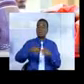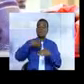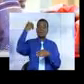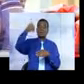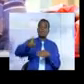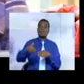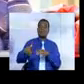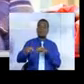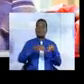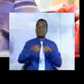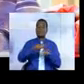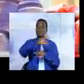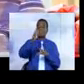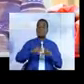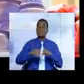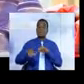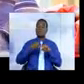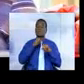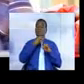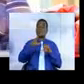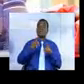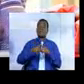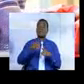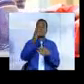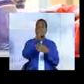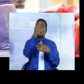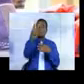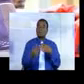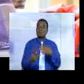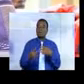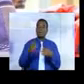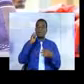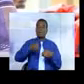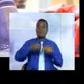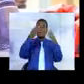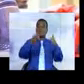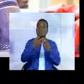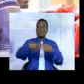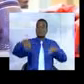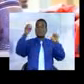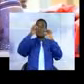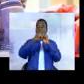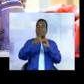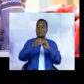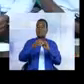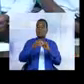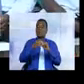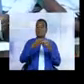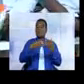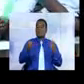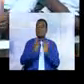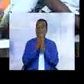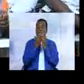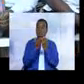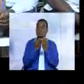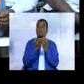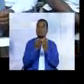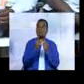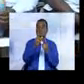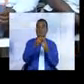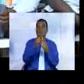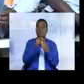jamais rien à moitié, Madame la Première Dame met aussi à disposition d'importants lots de matériel didactique de vivre et de